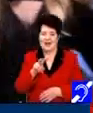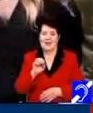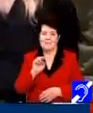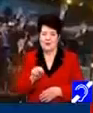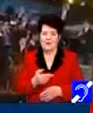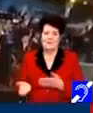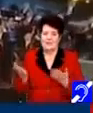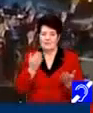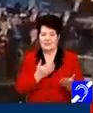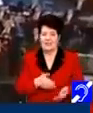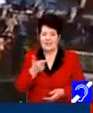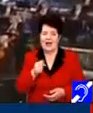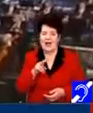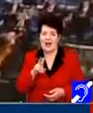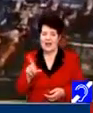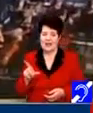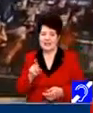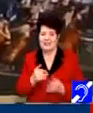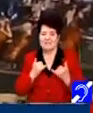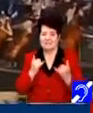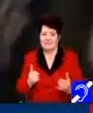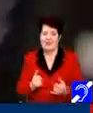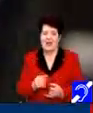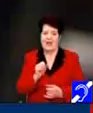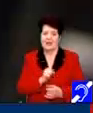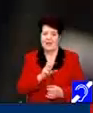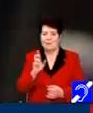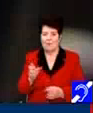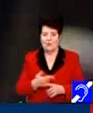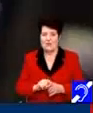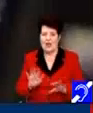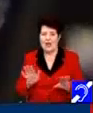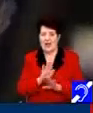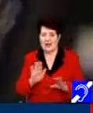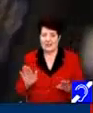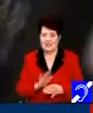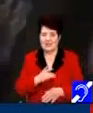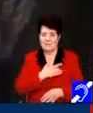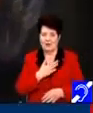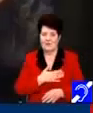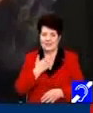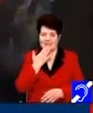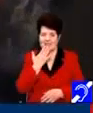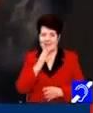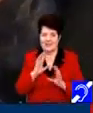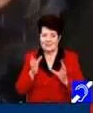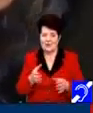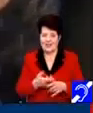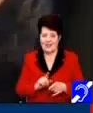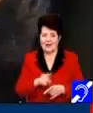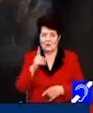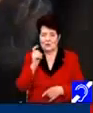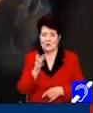invitată specială la o gală de caritate. Remarcabilul Andrea Bocelli a cântat pentru o audiență privată la internaționalele Italiei în fața